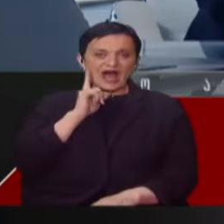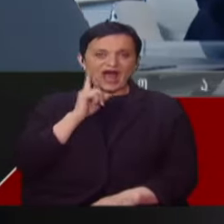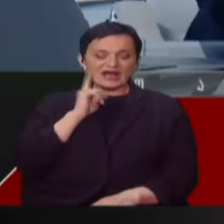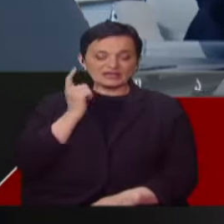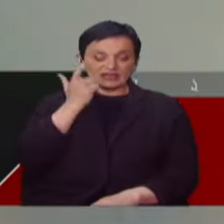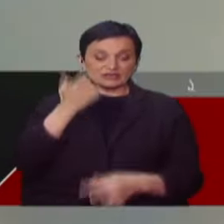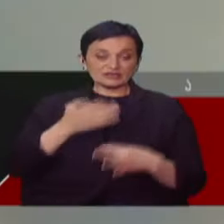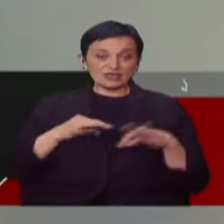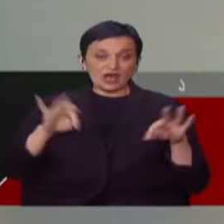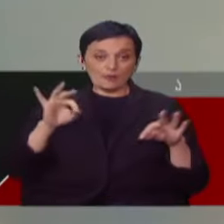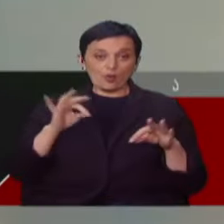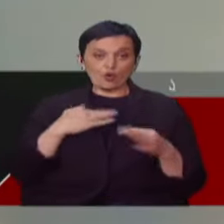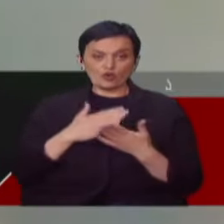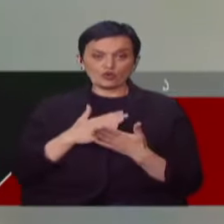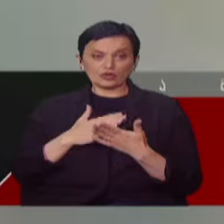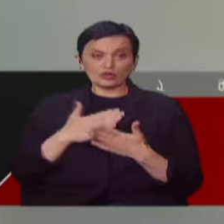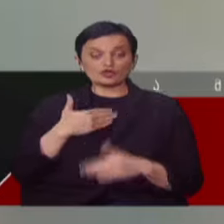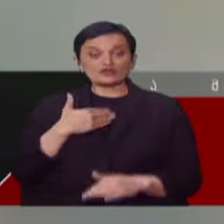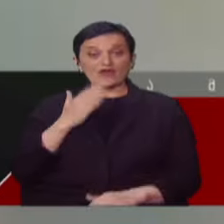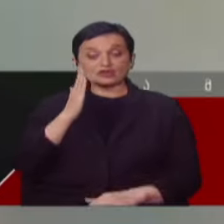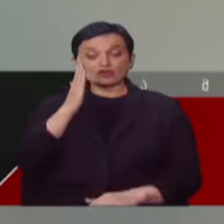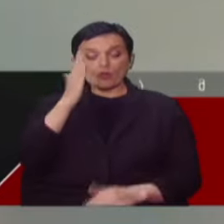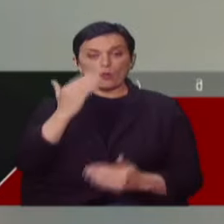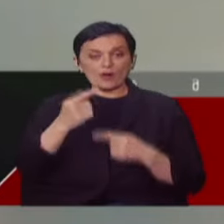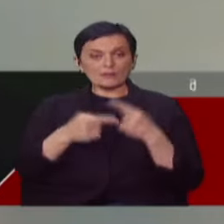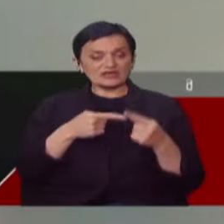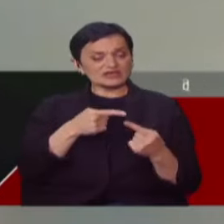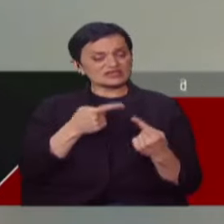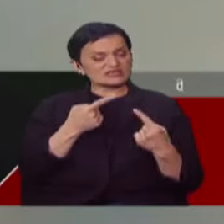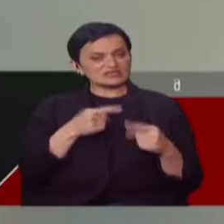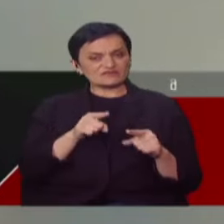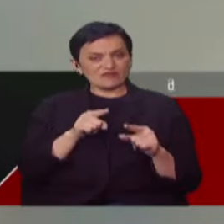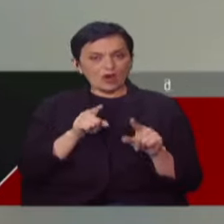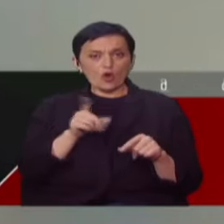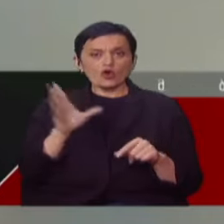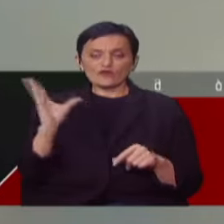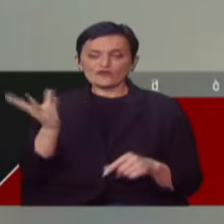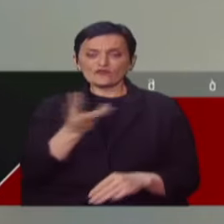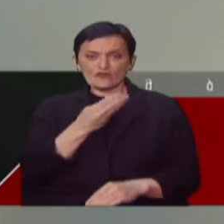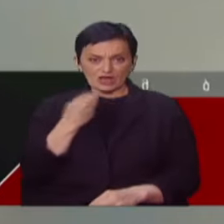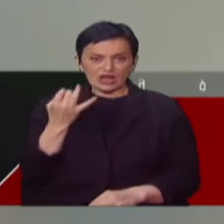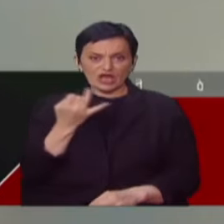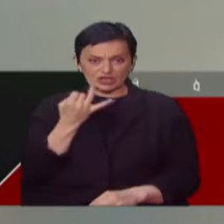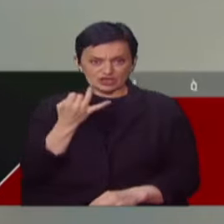დემოკრატია ვართ, ჩვენ ძალი, ჩვენი მომავალი თაობა საერთოდ სხვა პატრიოტ ყველას აქვს ინტერეს, ეს არის